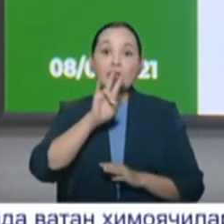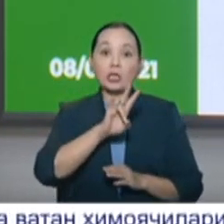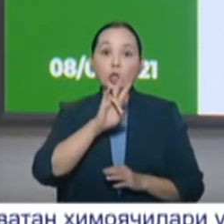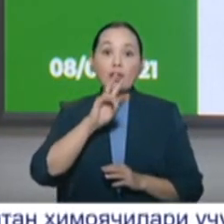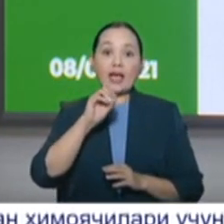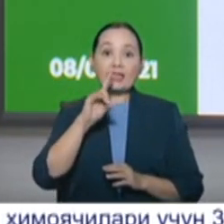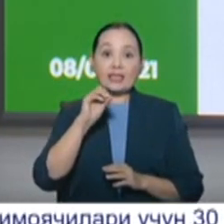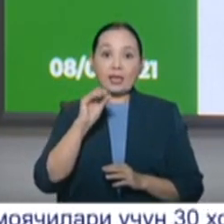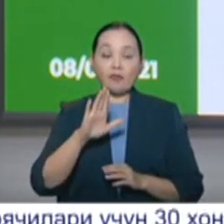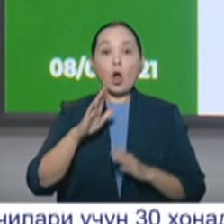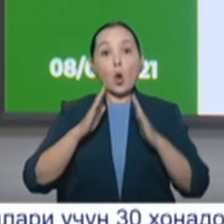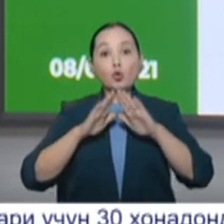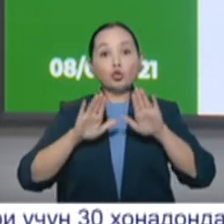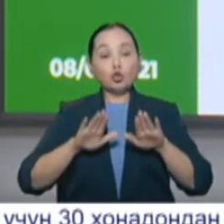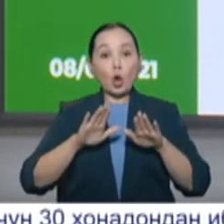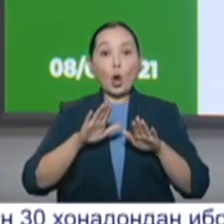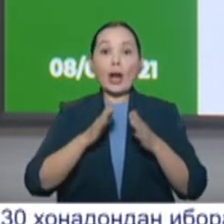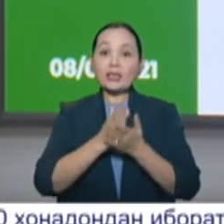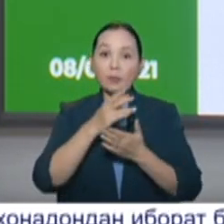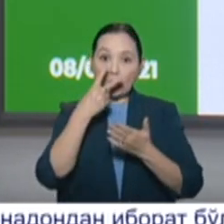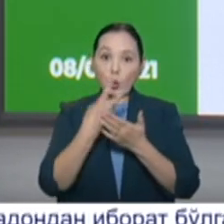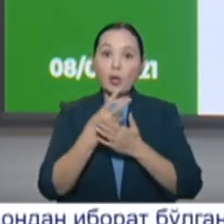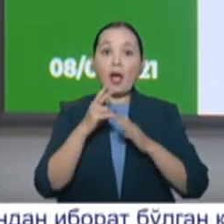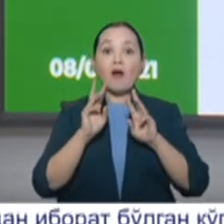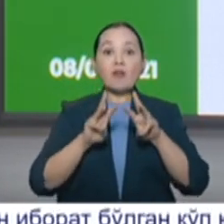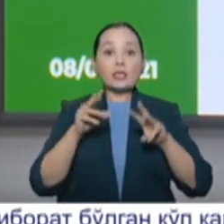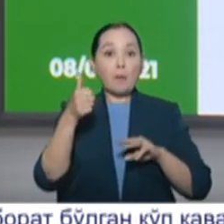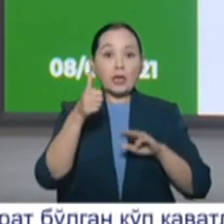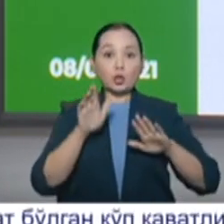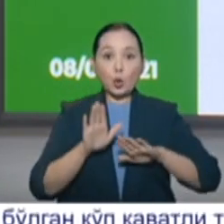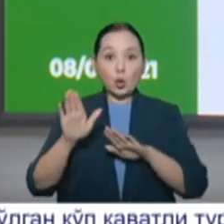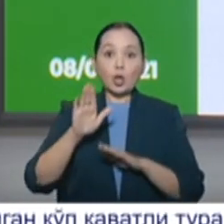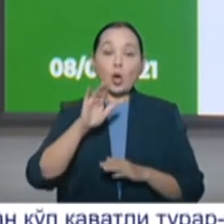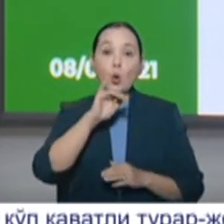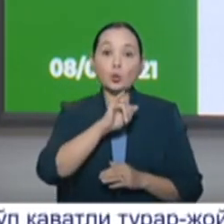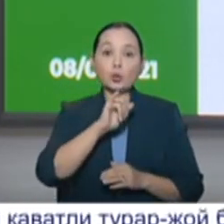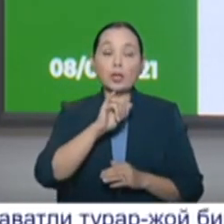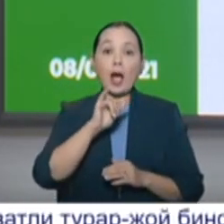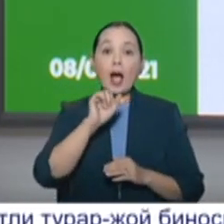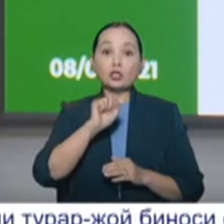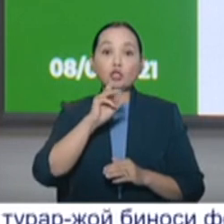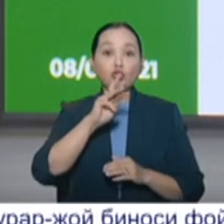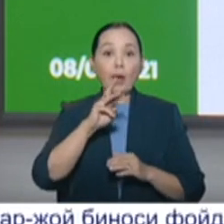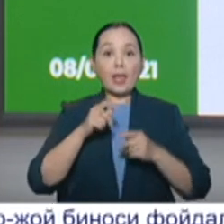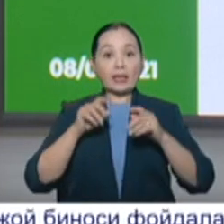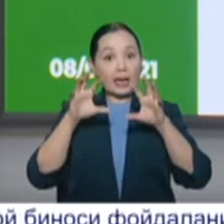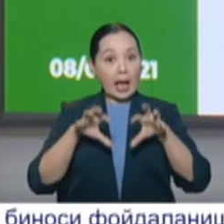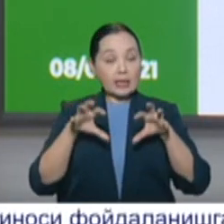Nazirov, uy-joy kommunal xizmat ko'rsatish vazirining birinchi o'rinbosari, O'zsuv ta'minot aksioner jamiyati boshqaruvi